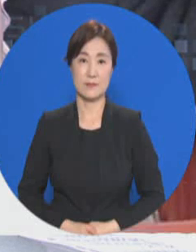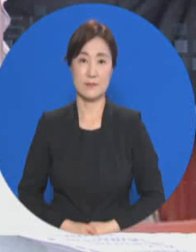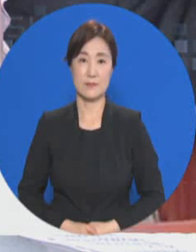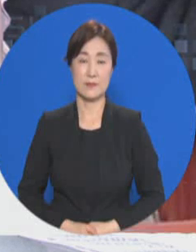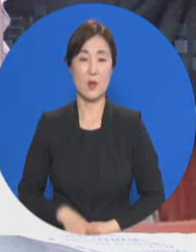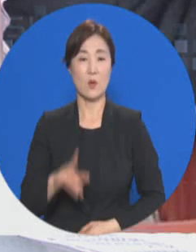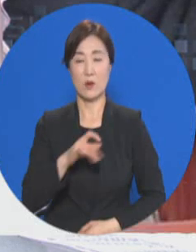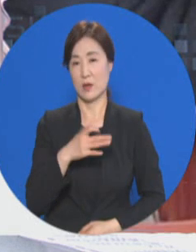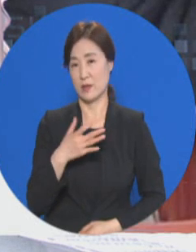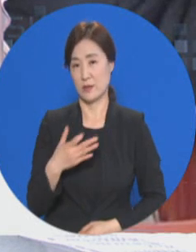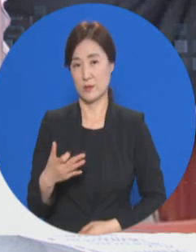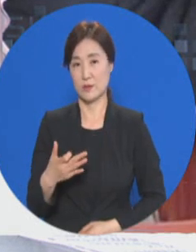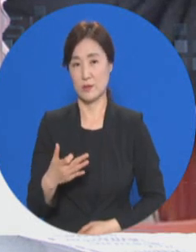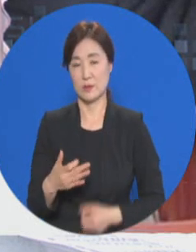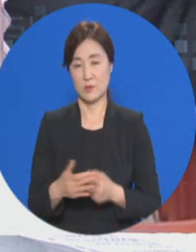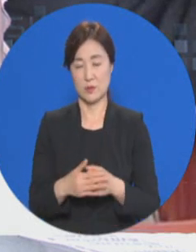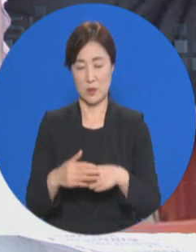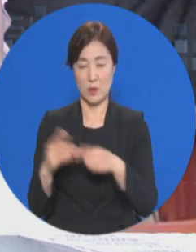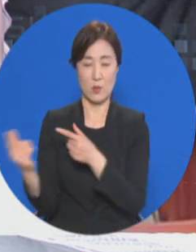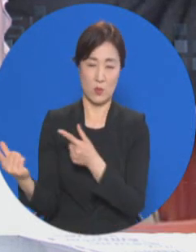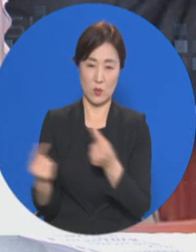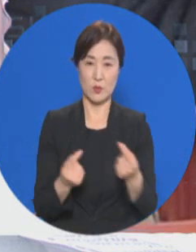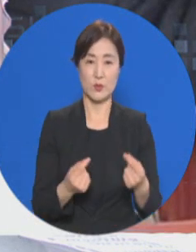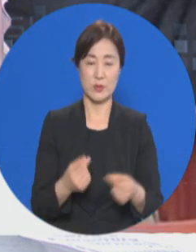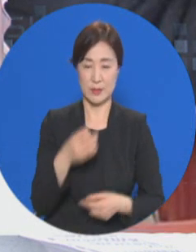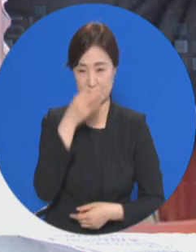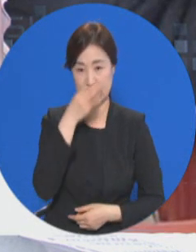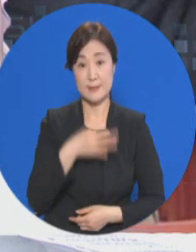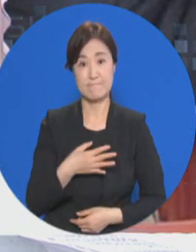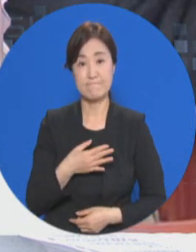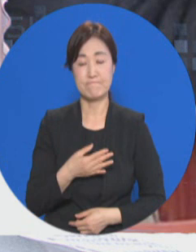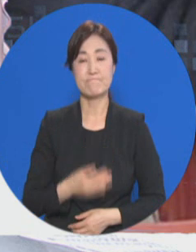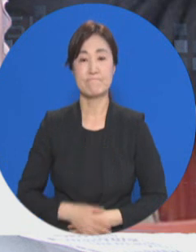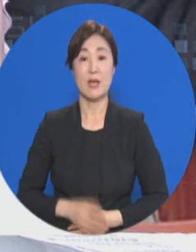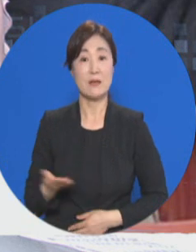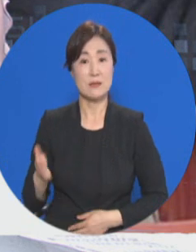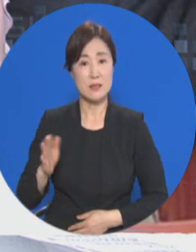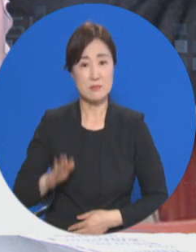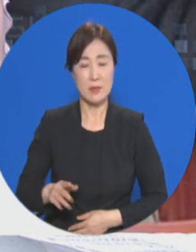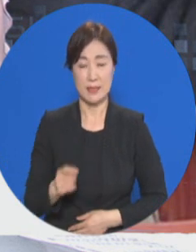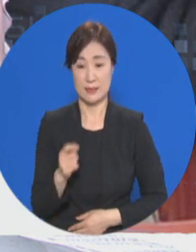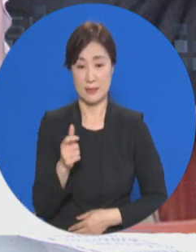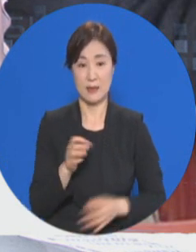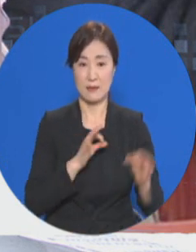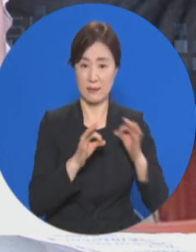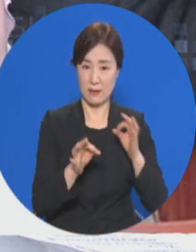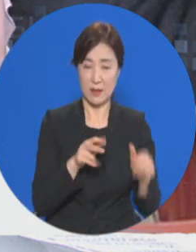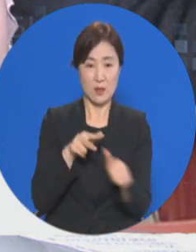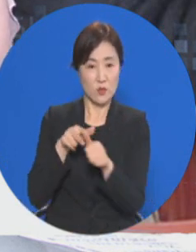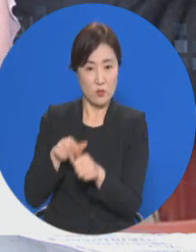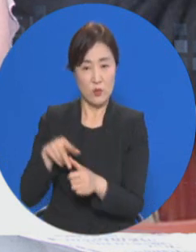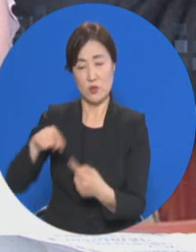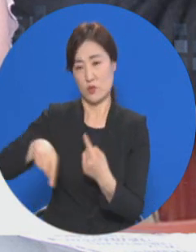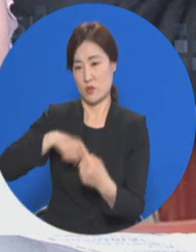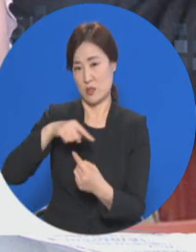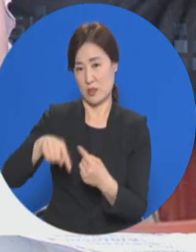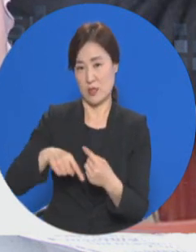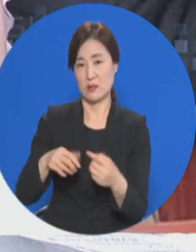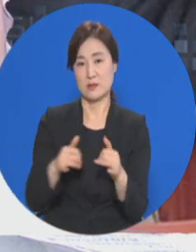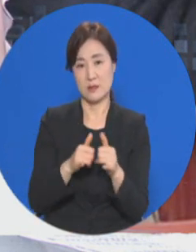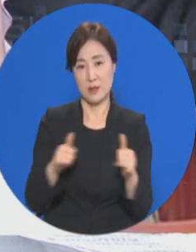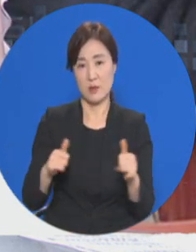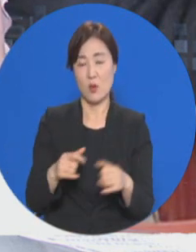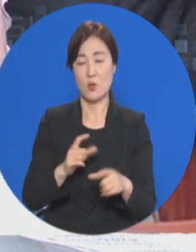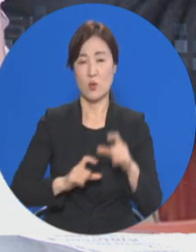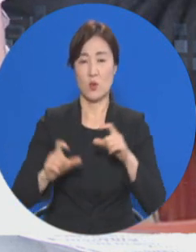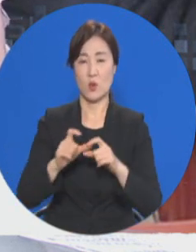네, 코로나19로 모두들 힘들지만 특히 조그만 가게나 도매점을 운영하시는 우리 소상공인들 정말 어렵다고 하시더라고요.